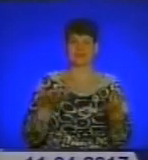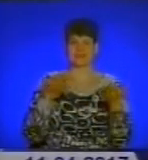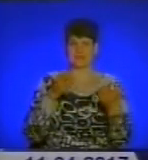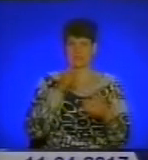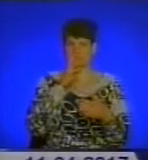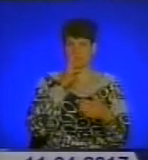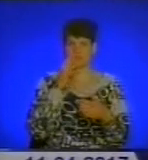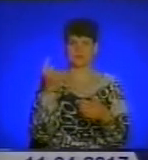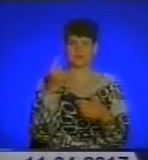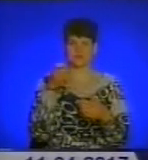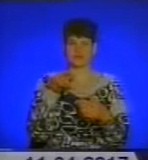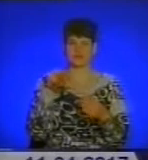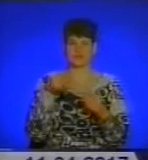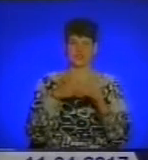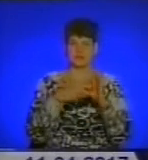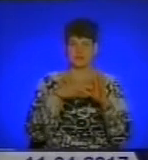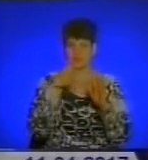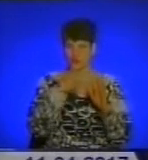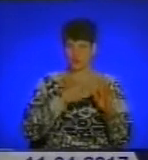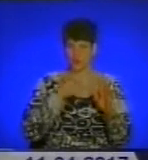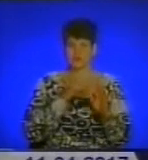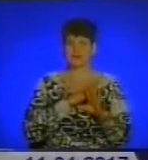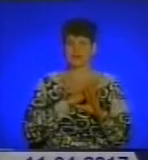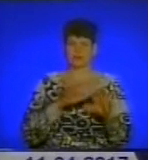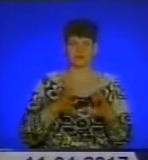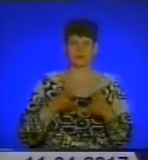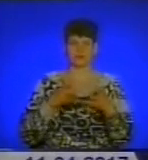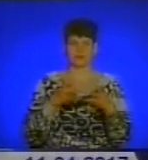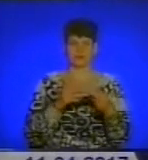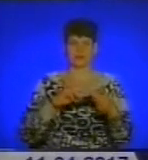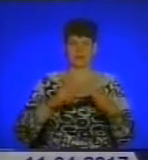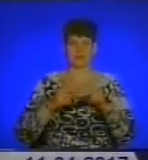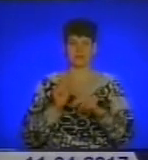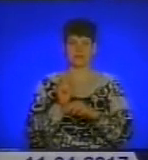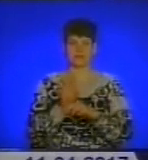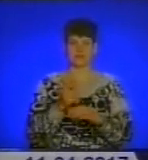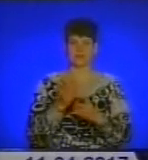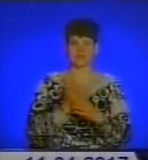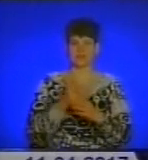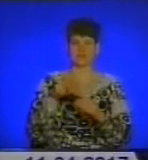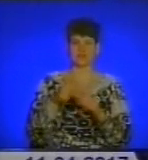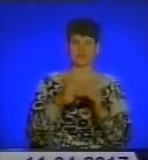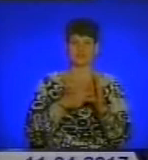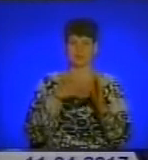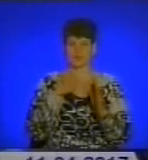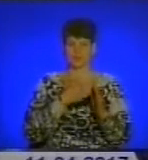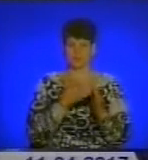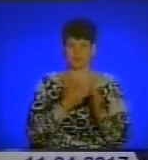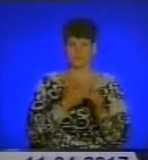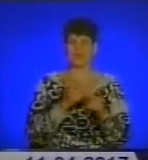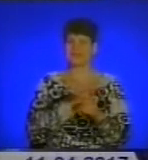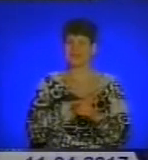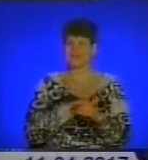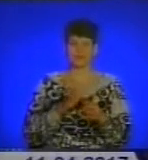плати з 1 січня 2017 року не буде впливати на перепризначення субсидій у 2017 році і не